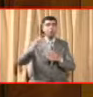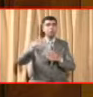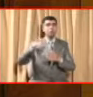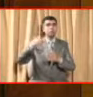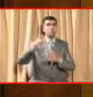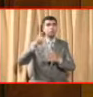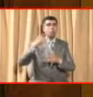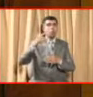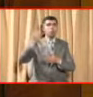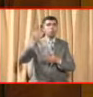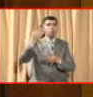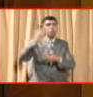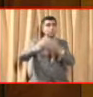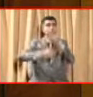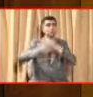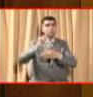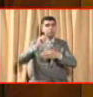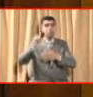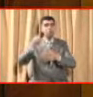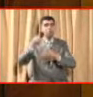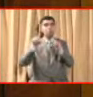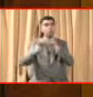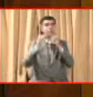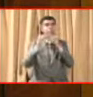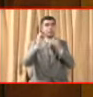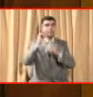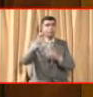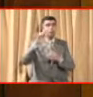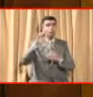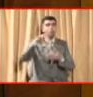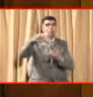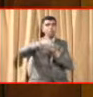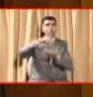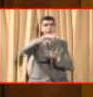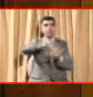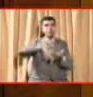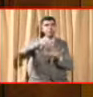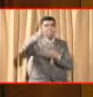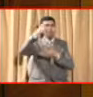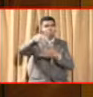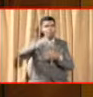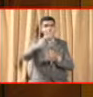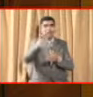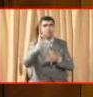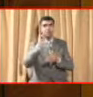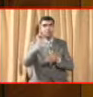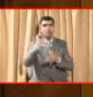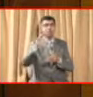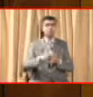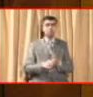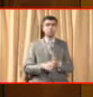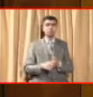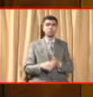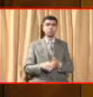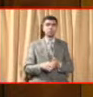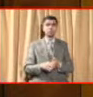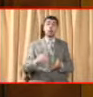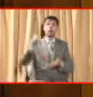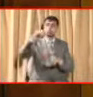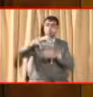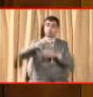بعملة قابلة للتحويل وبدون تأخير غير مبرر للموجودات السائلة المتعلقة بهذا الاستثمار. بالإضافة